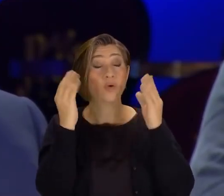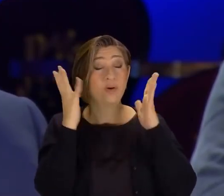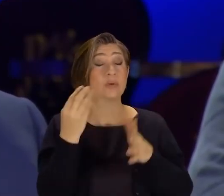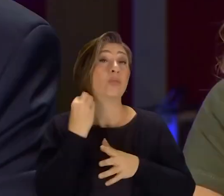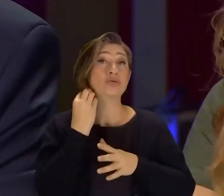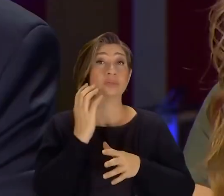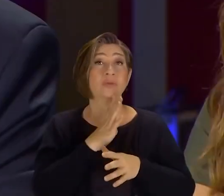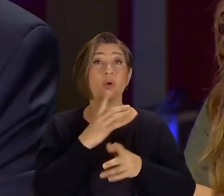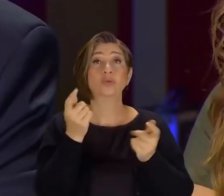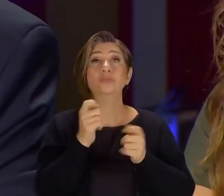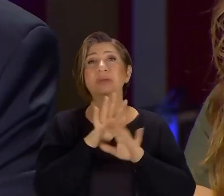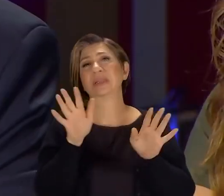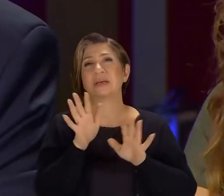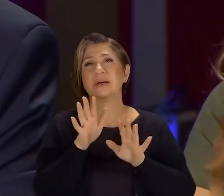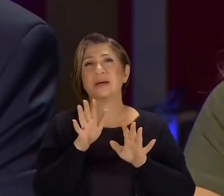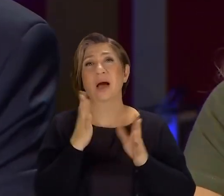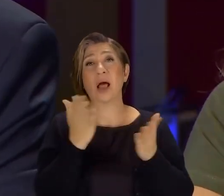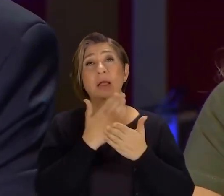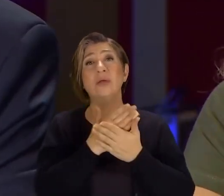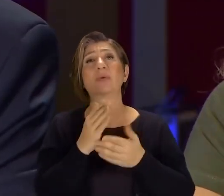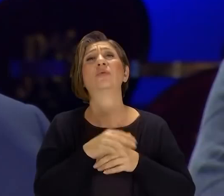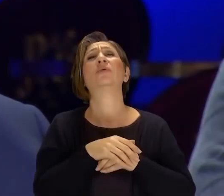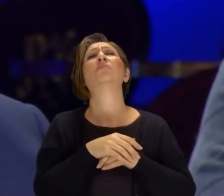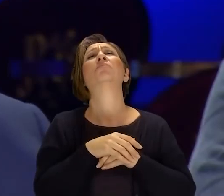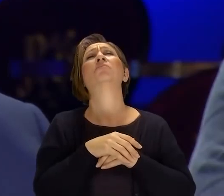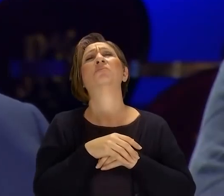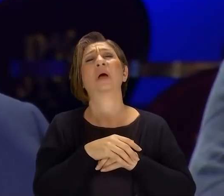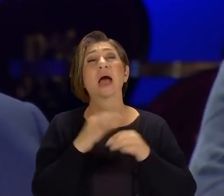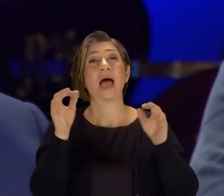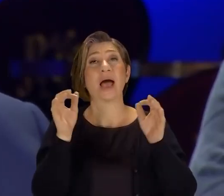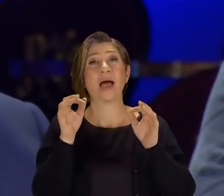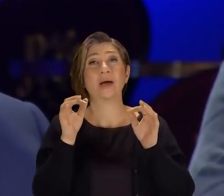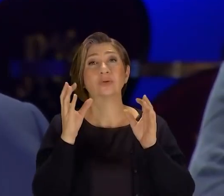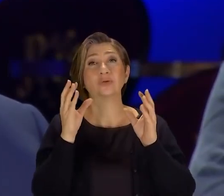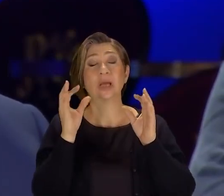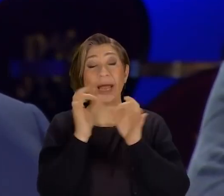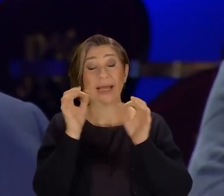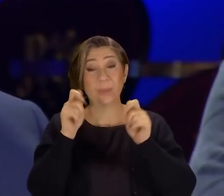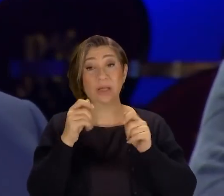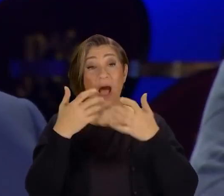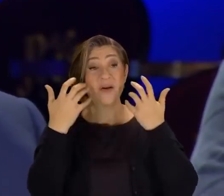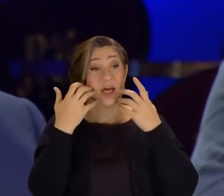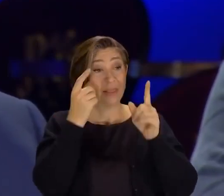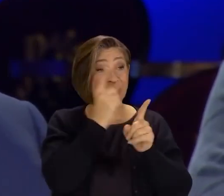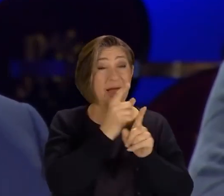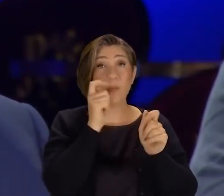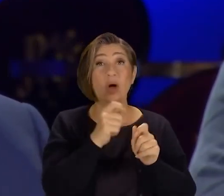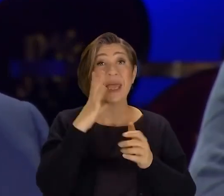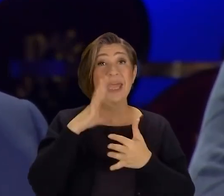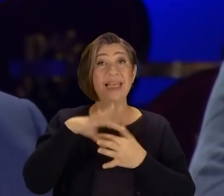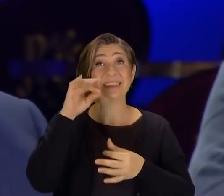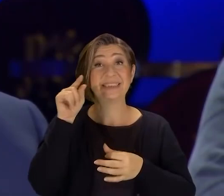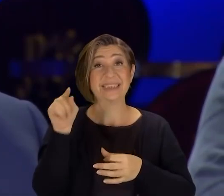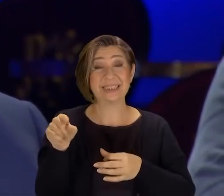gerçek. Ama o iş bitti artık ama. Hala devam ediyor. Hayır, hayır. Neden? Yani Eric Kendall'ın yaptığı çalışmalar daha çok hayvanlar üzerinde. Peki insanın,